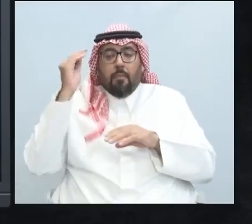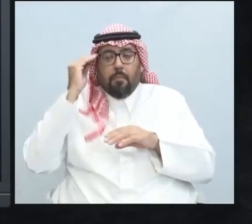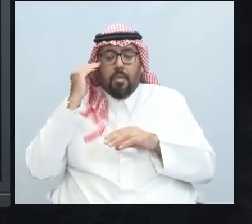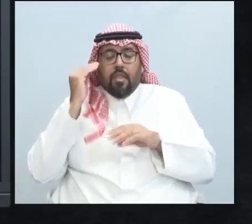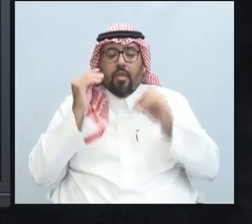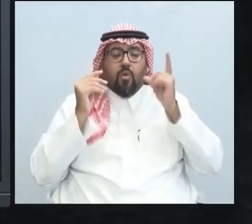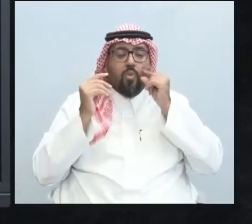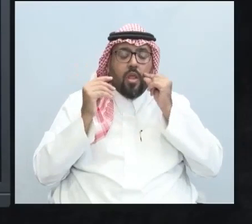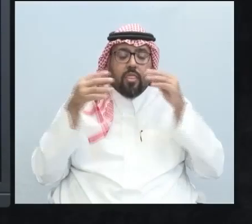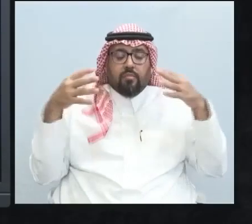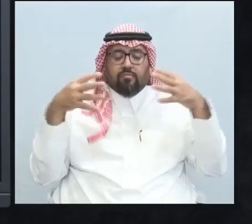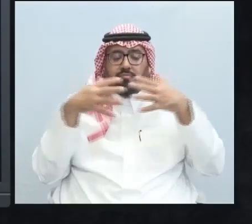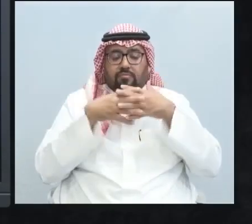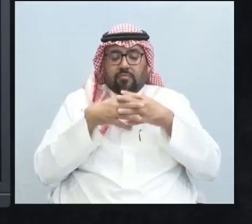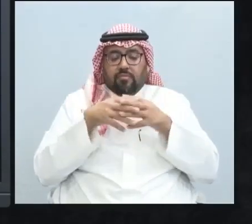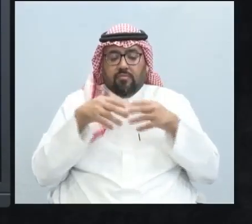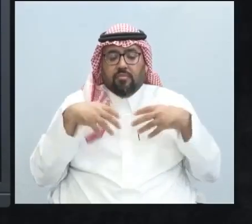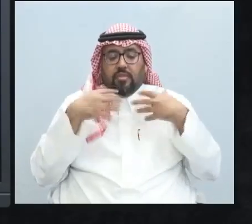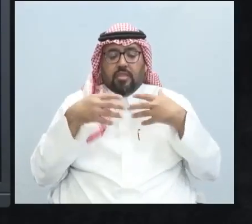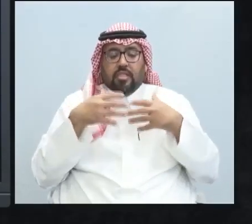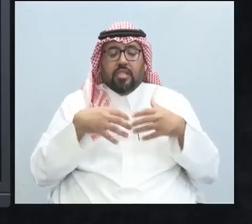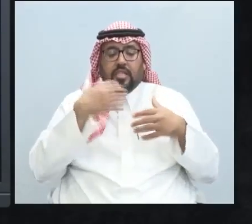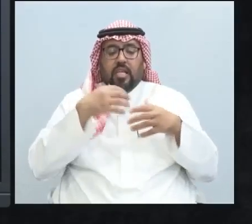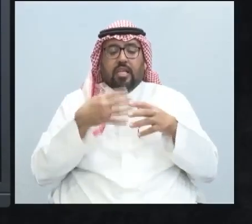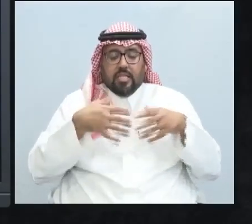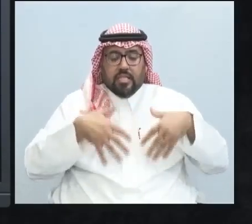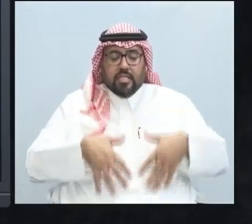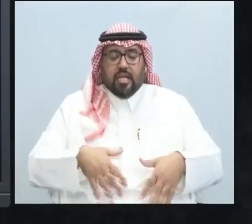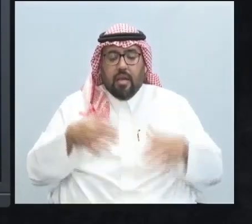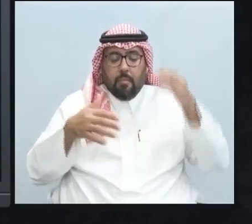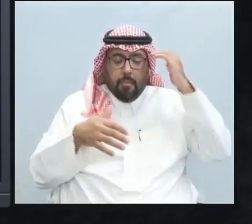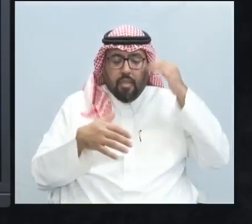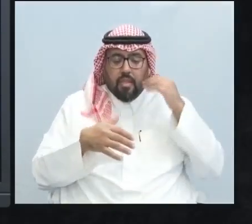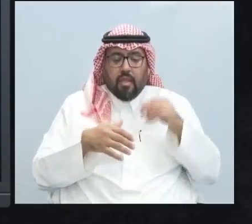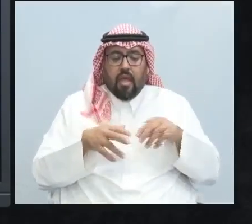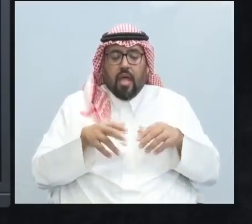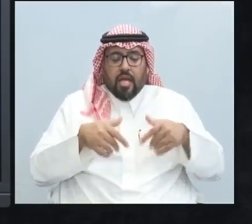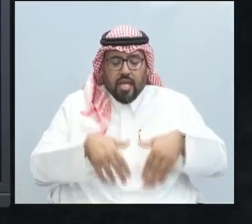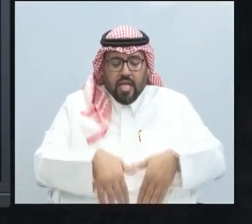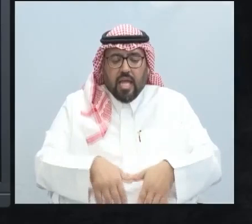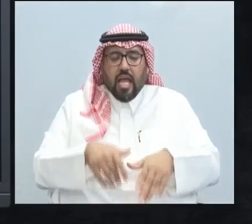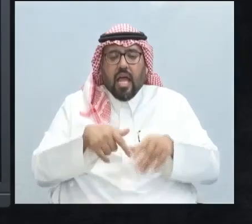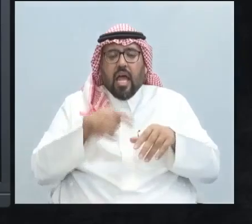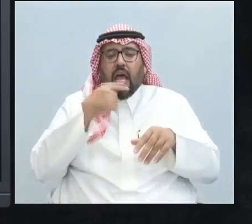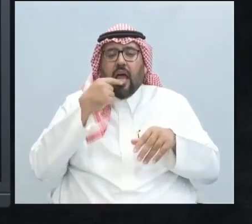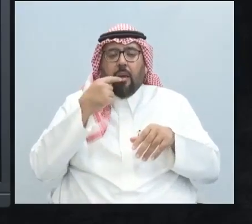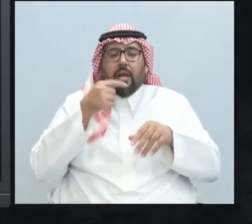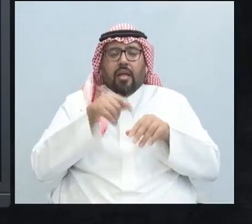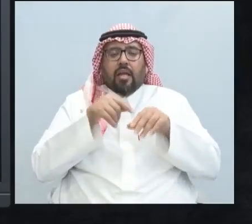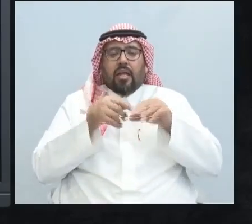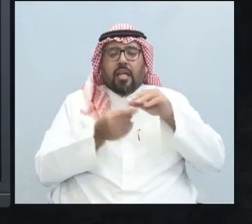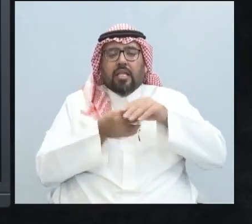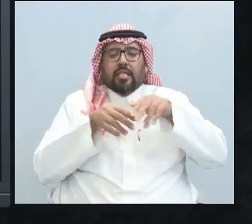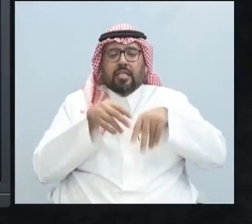هنالك تحديات من خلال مثلا اطلاق اذا تتذكرون في الجهاز التناسلي الانثوي كان هذا المهبل يطلق الاحماض لقتل الحيوانات